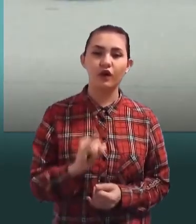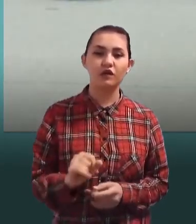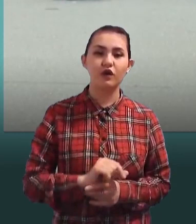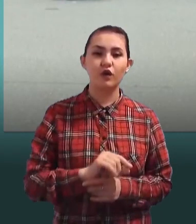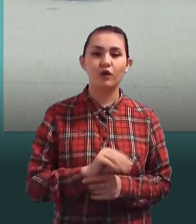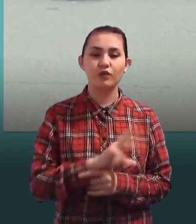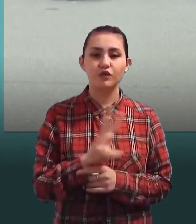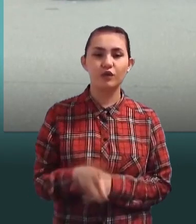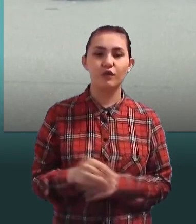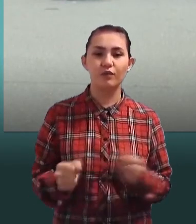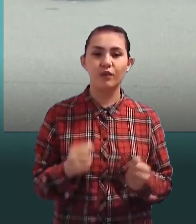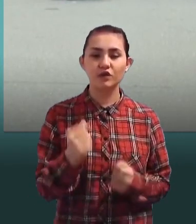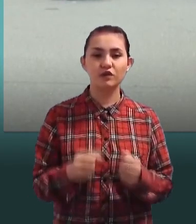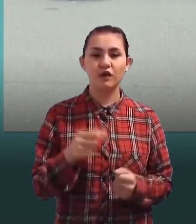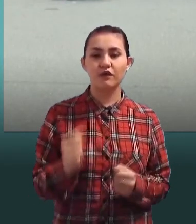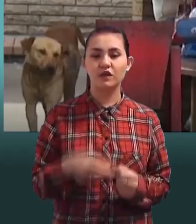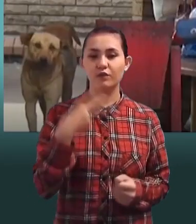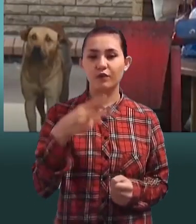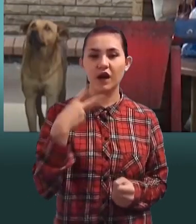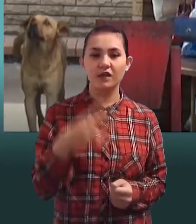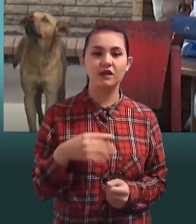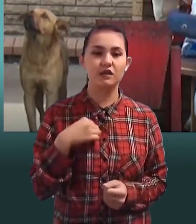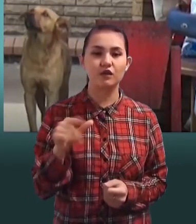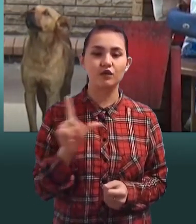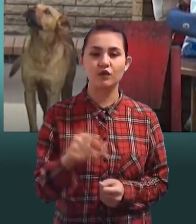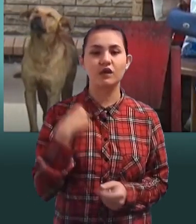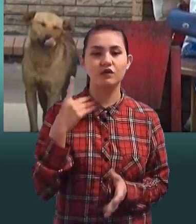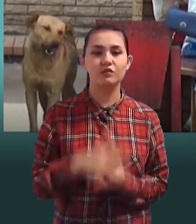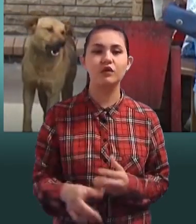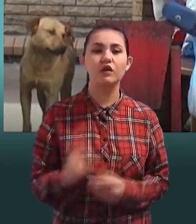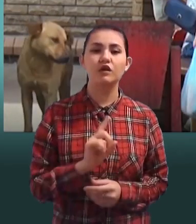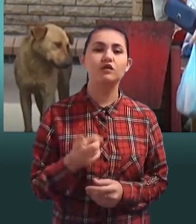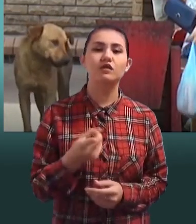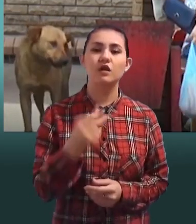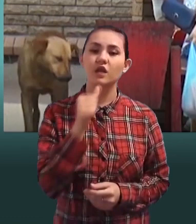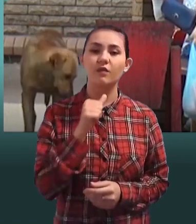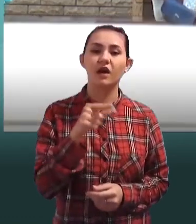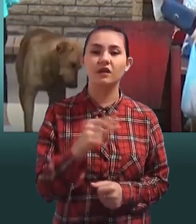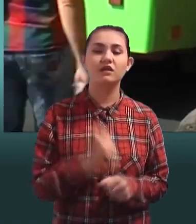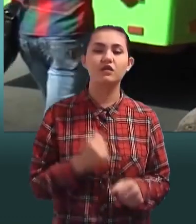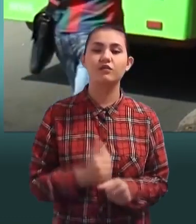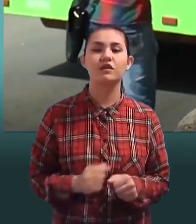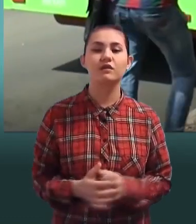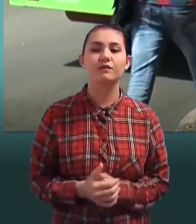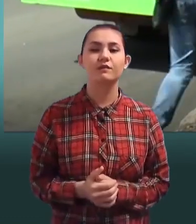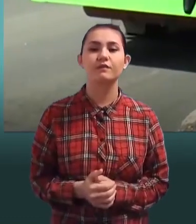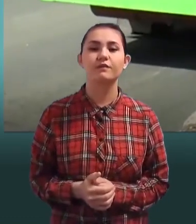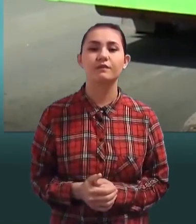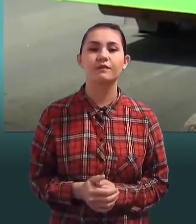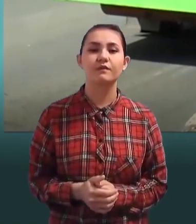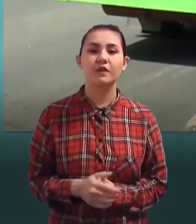маршрутках, водії палять під час руху, наскільки я розумію. А щось ви намагались цим зробити? Ви